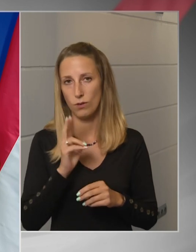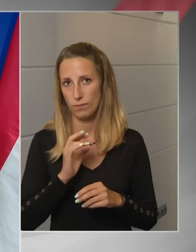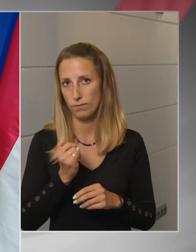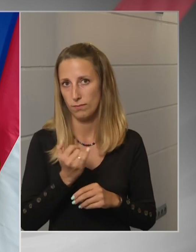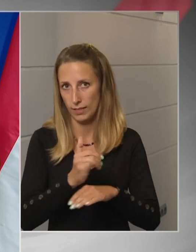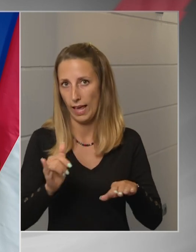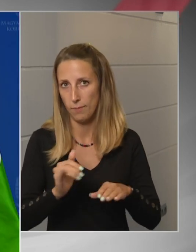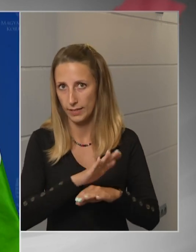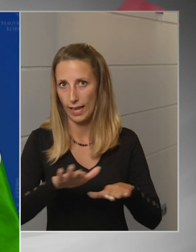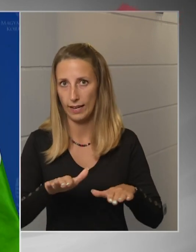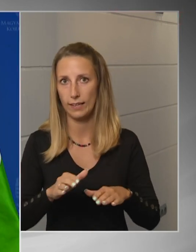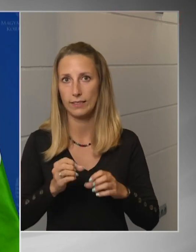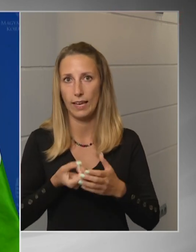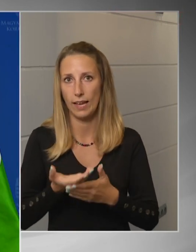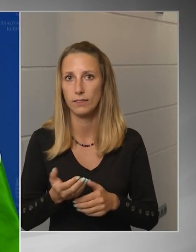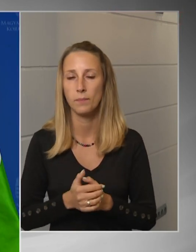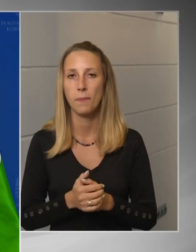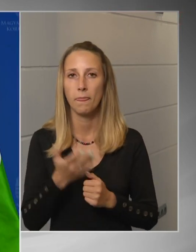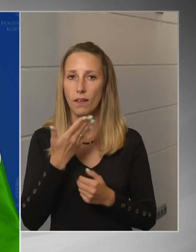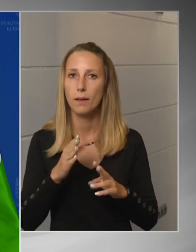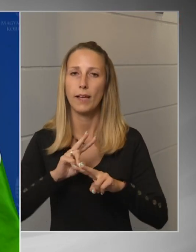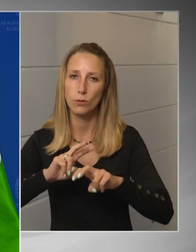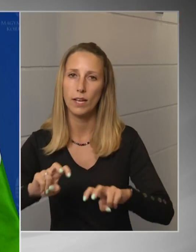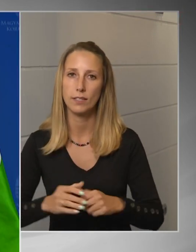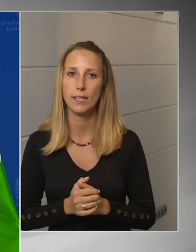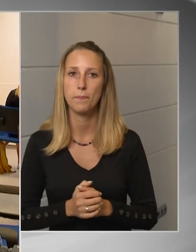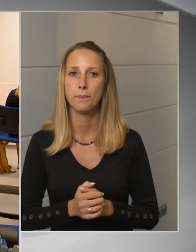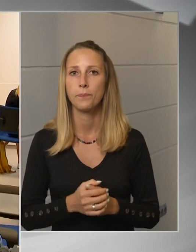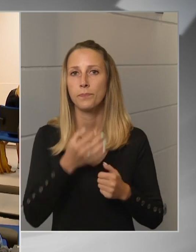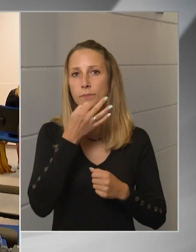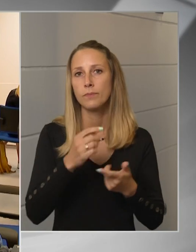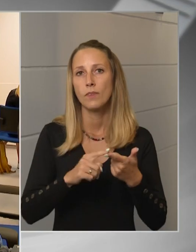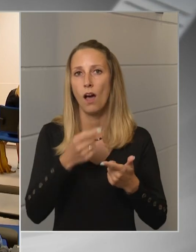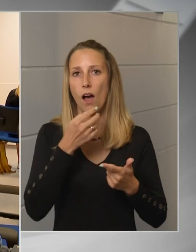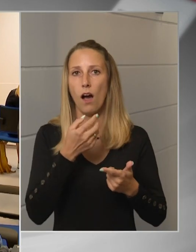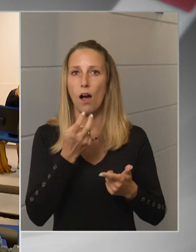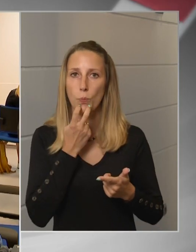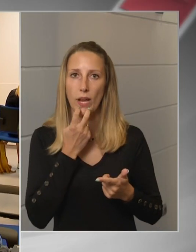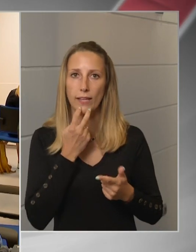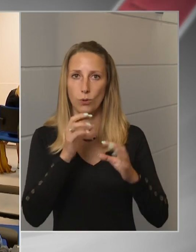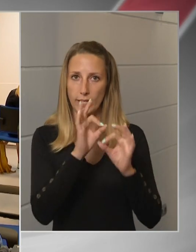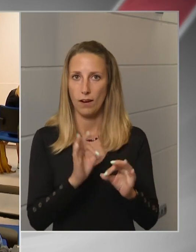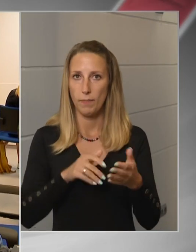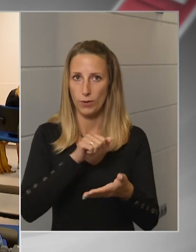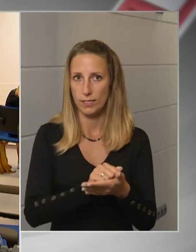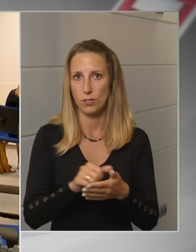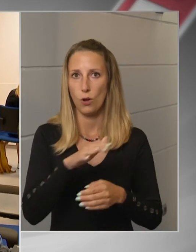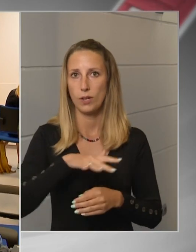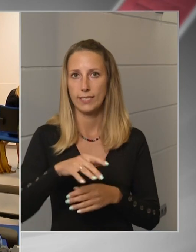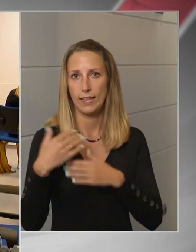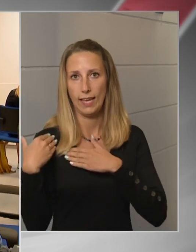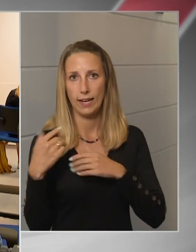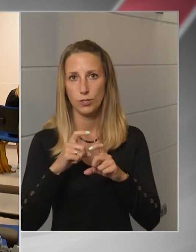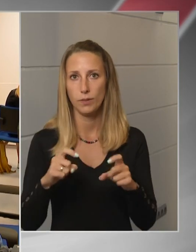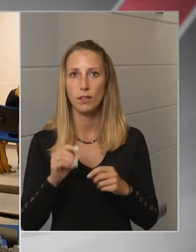nem, akkor nem, de ennek utána kell néznem, ez a szakmai kérdés. Az akkumulátorgyárak beruházása a körnzet terhelés miatt is